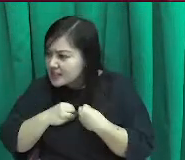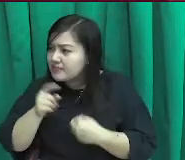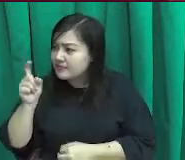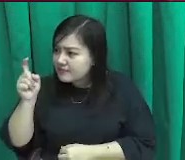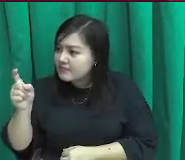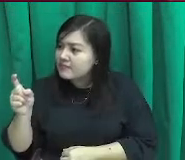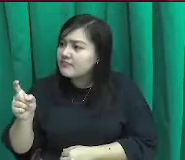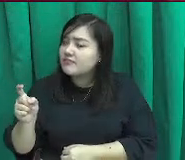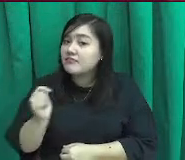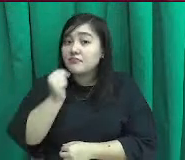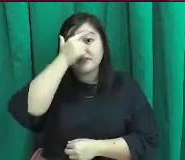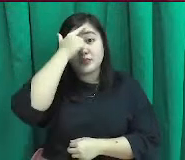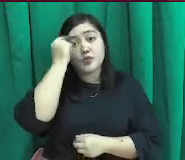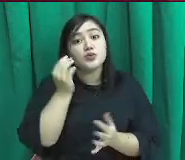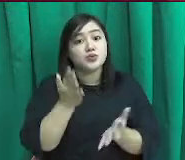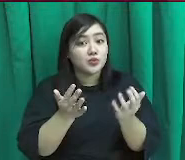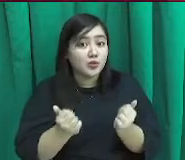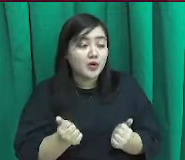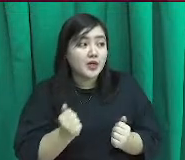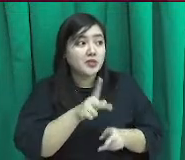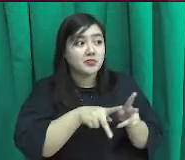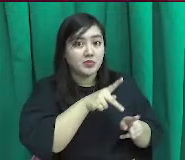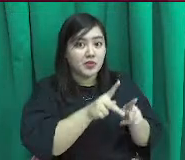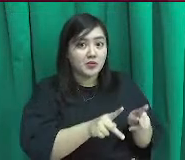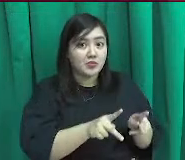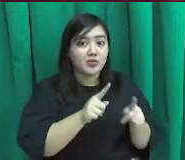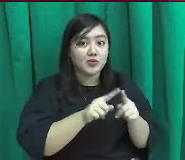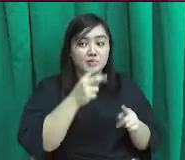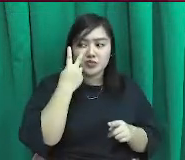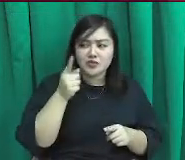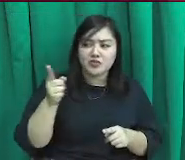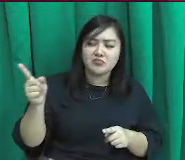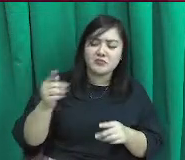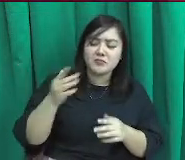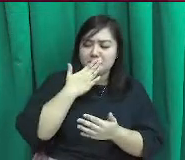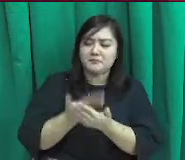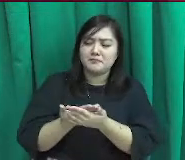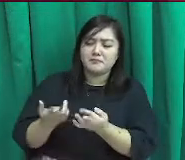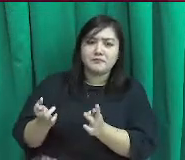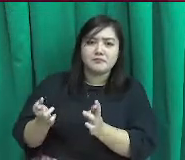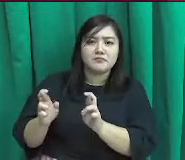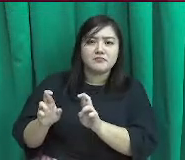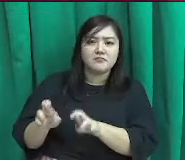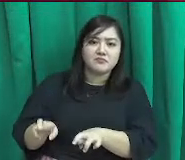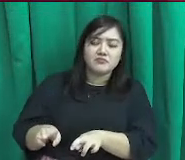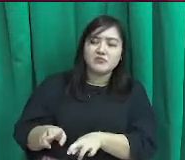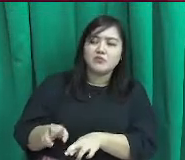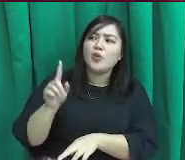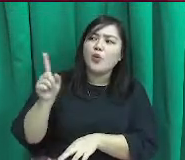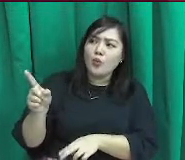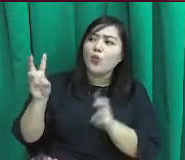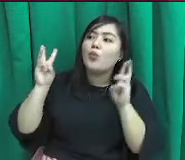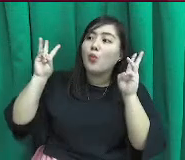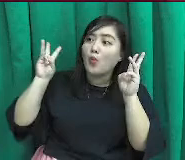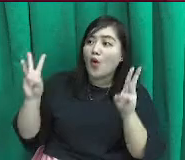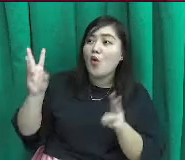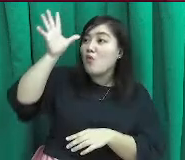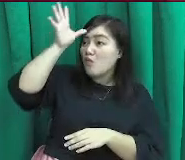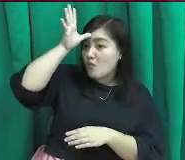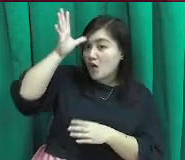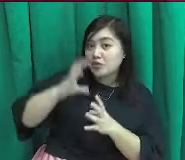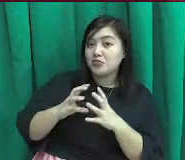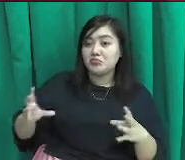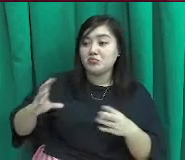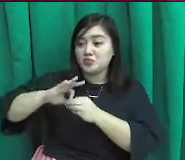natin makita ng mga tao sa paligid natin, oh, kasi ganyang kagaling yung tatay na yan. Ganyang kagaling ka, spiritual yung leader ng pamilya